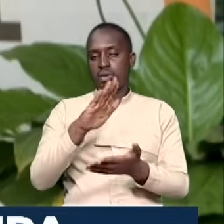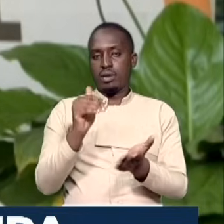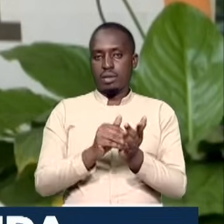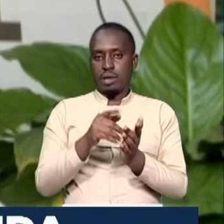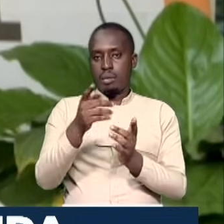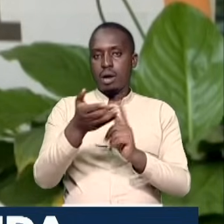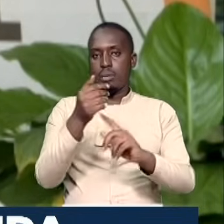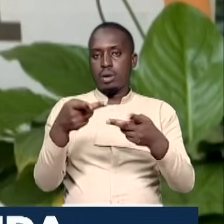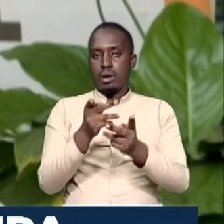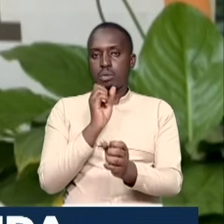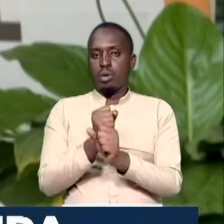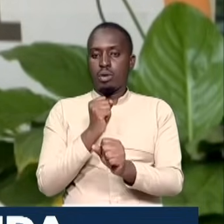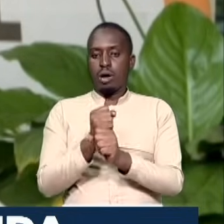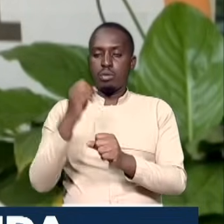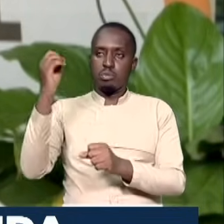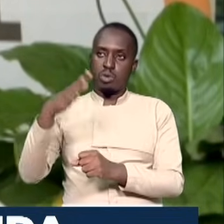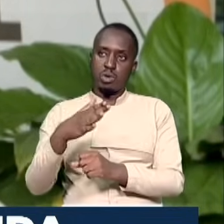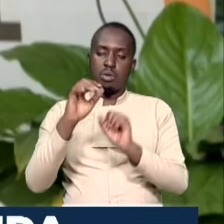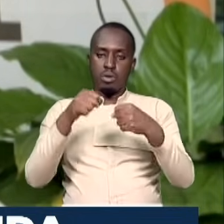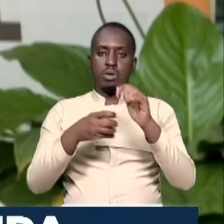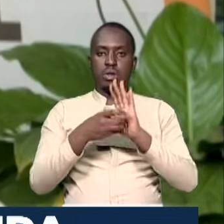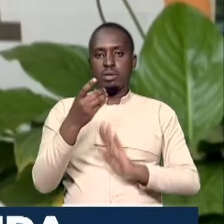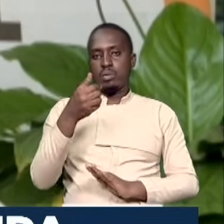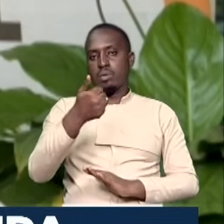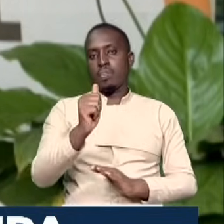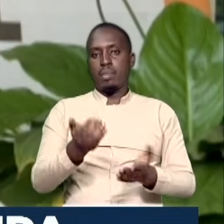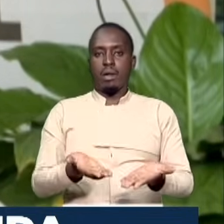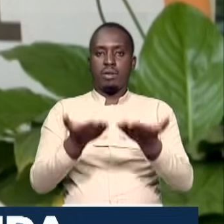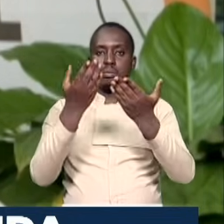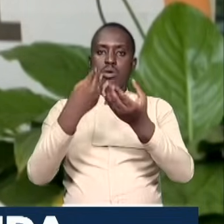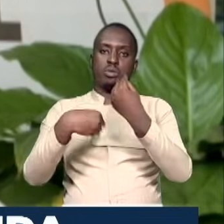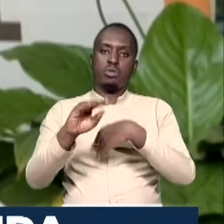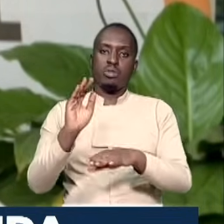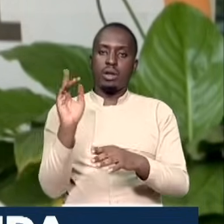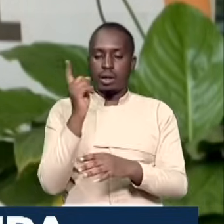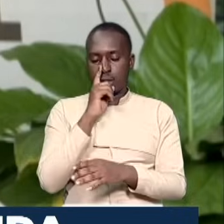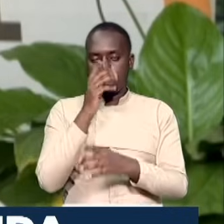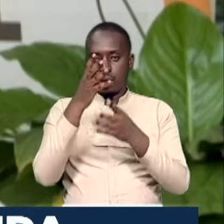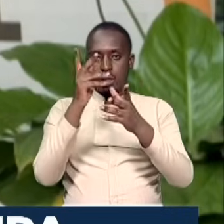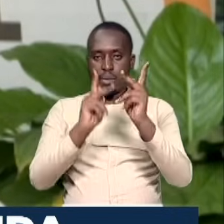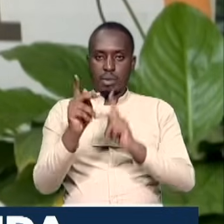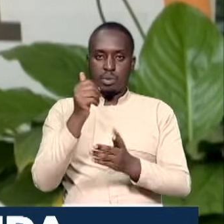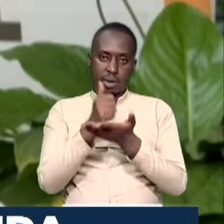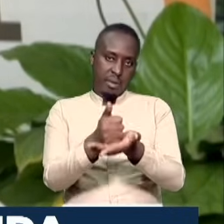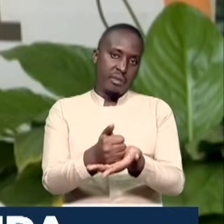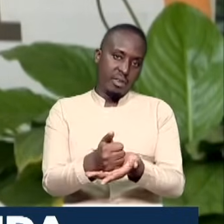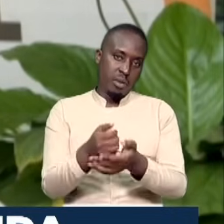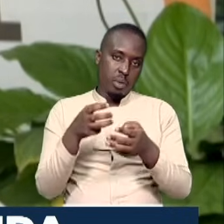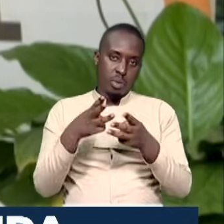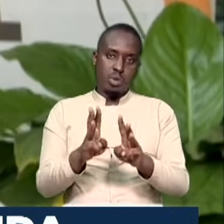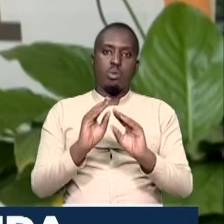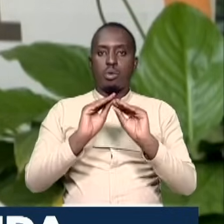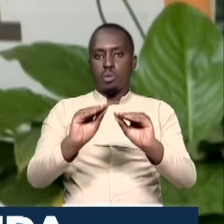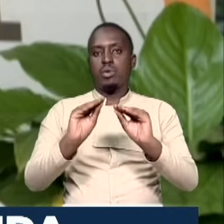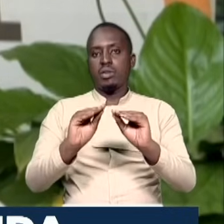bakabona aho bakorera hari umuriro bakabasha kwiteza imbere bakazamura ubucuruzi ndetse hakaba hari n'abantu bazabafasha mu buryo bwo